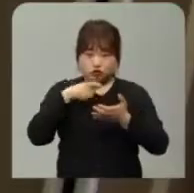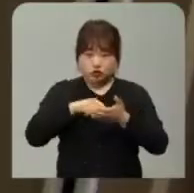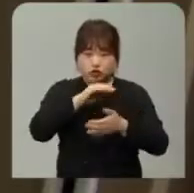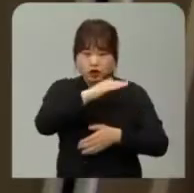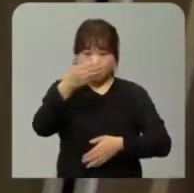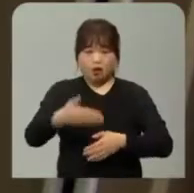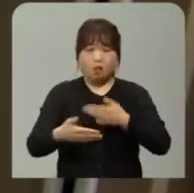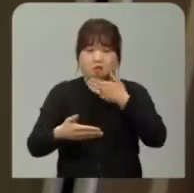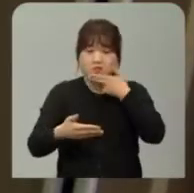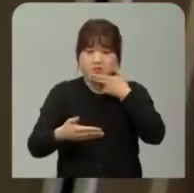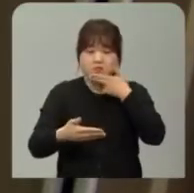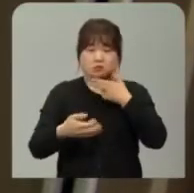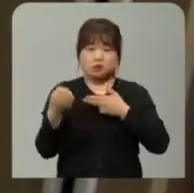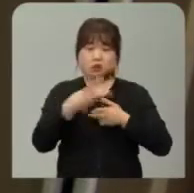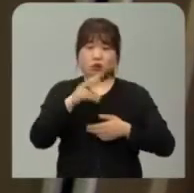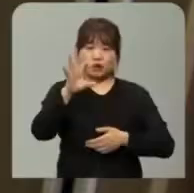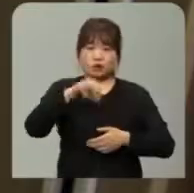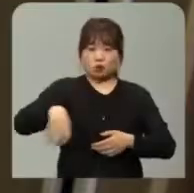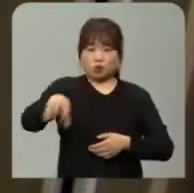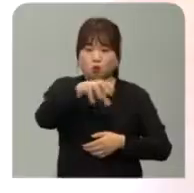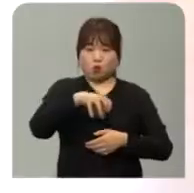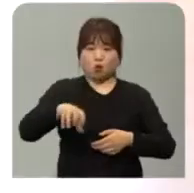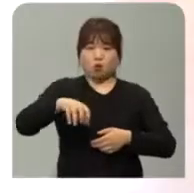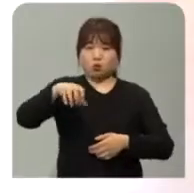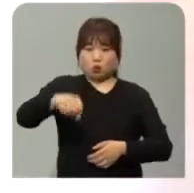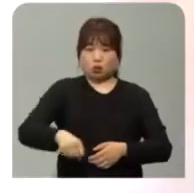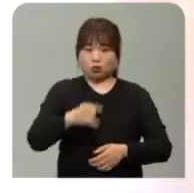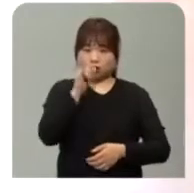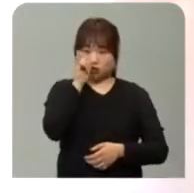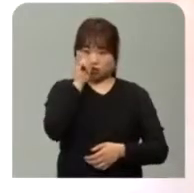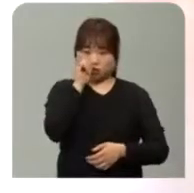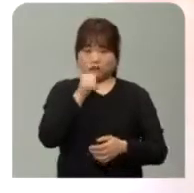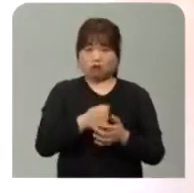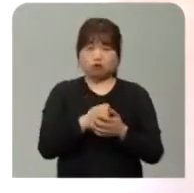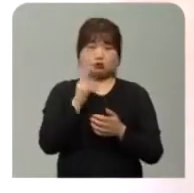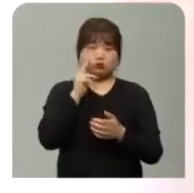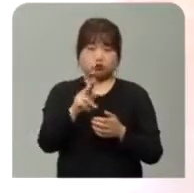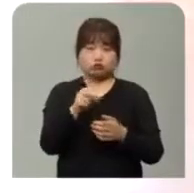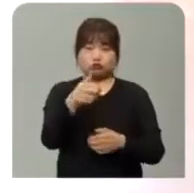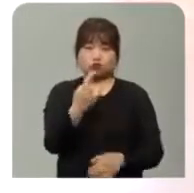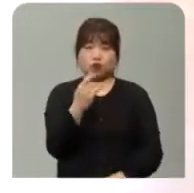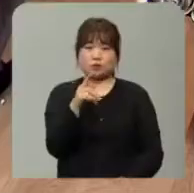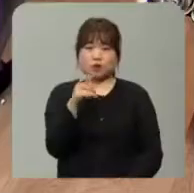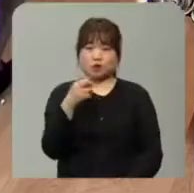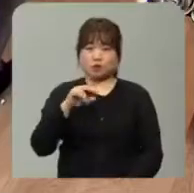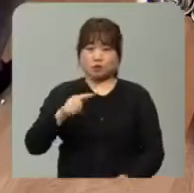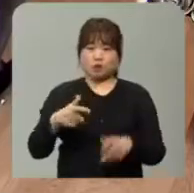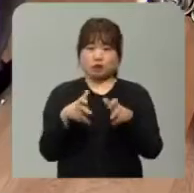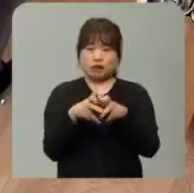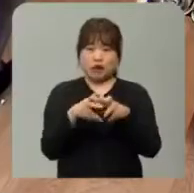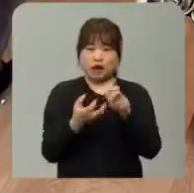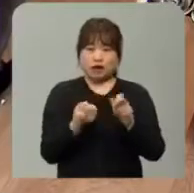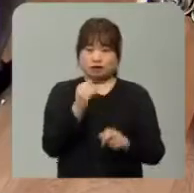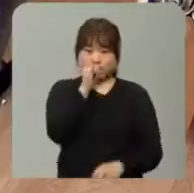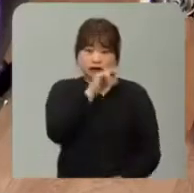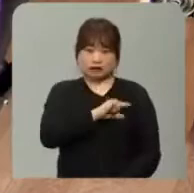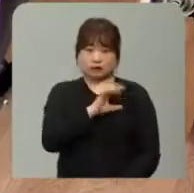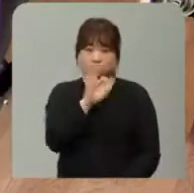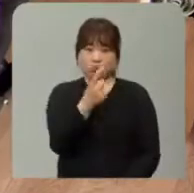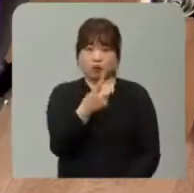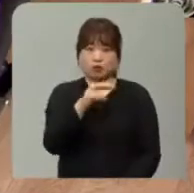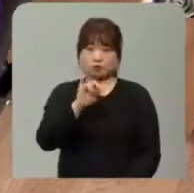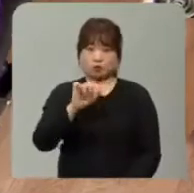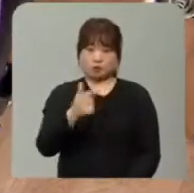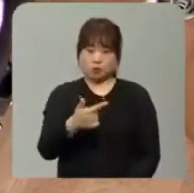없고 화장실 곳곳엔 손잡이가 달려 있습니다. 중증 뇌병변 장애를 가진 오시몬 씨는 이전에도 또